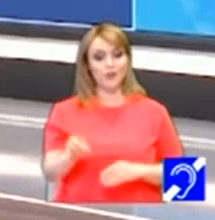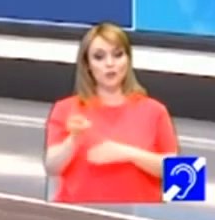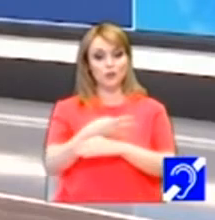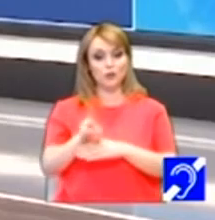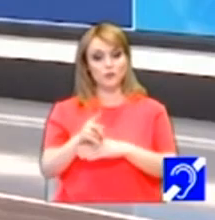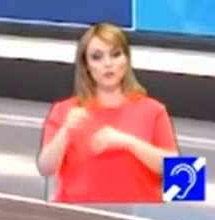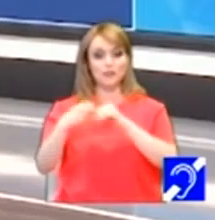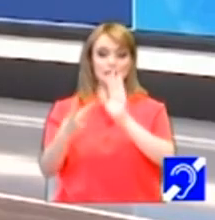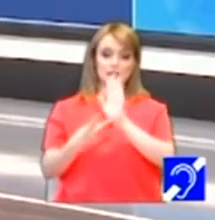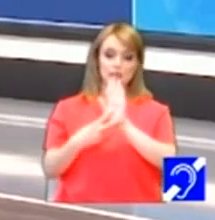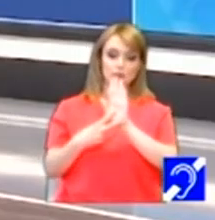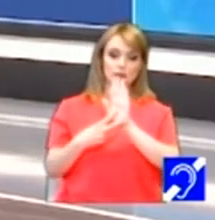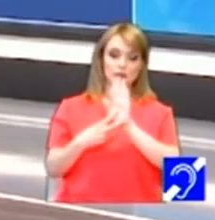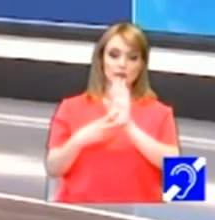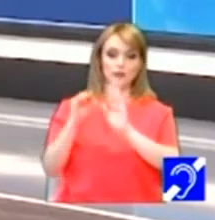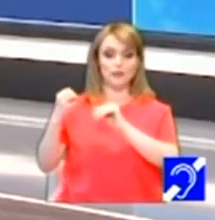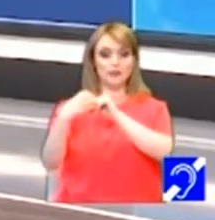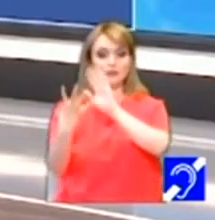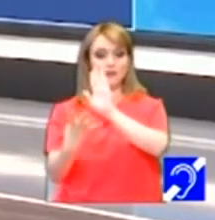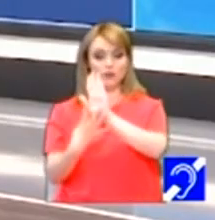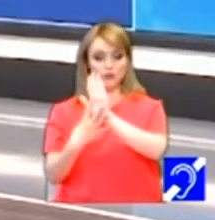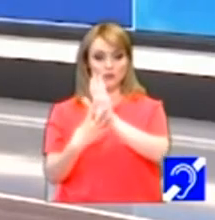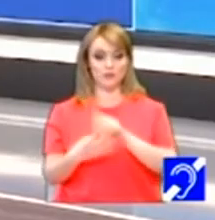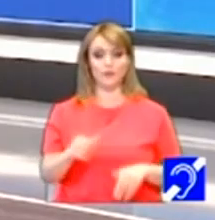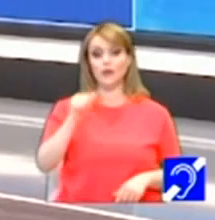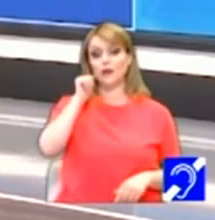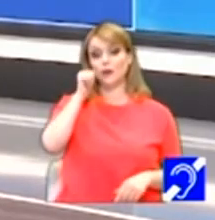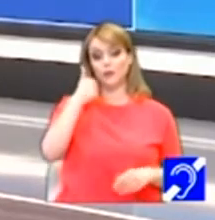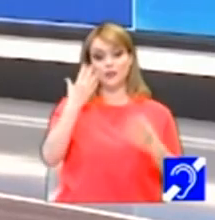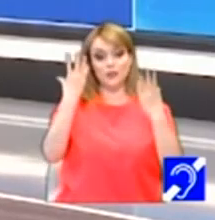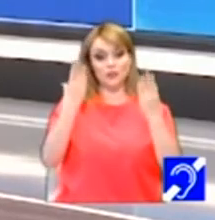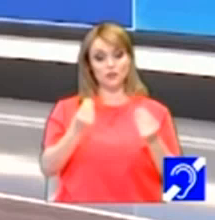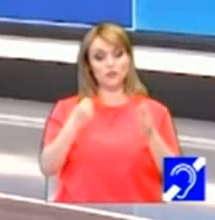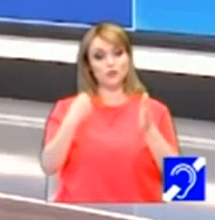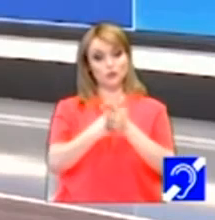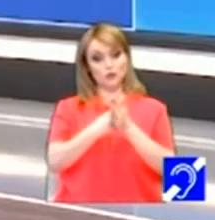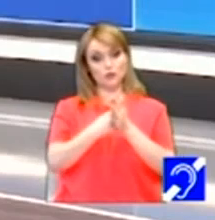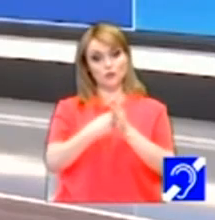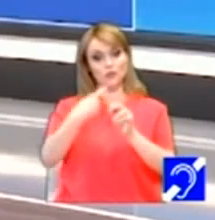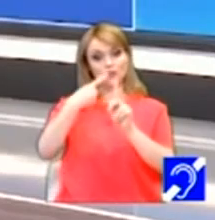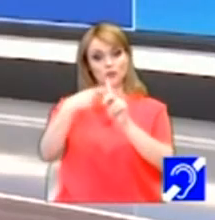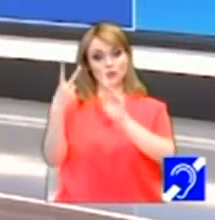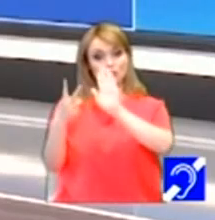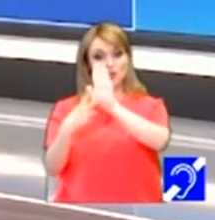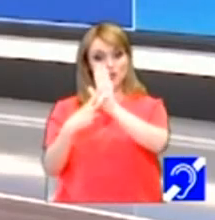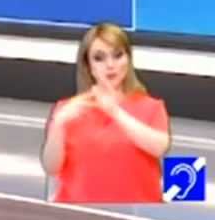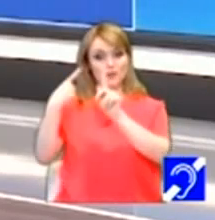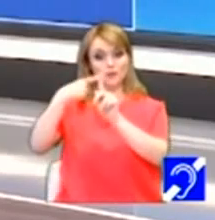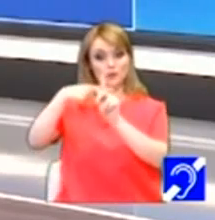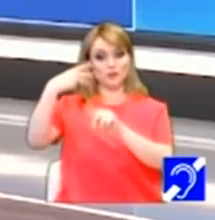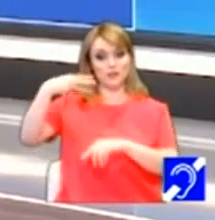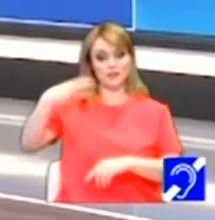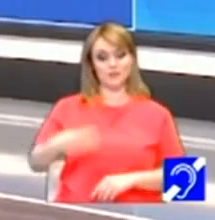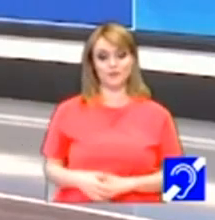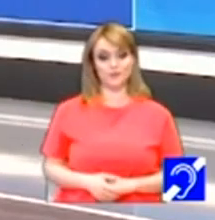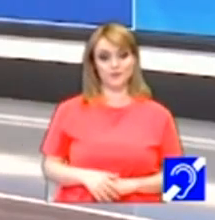indica între 17 și 19 grade. Iar mâine, maxima va oscila între 27 și 30 de grade